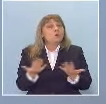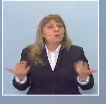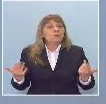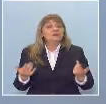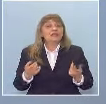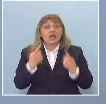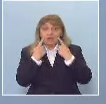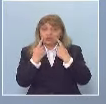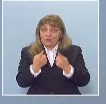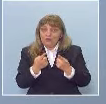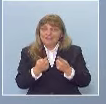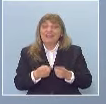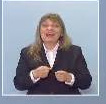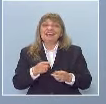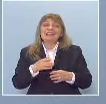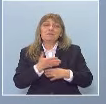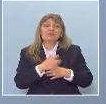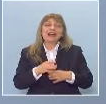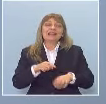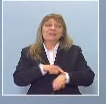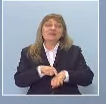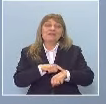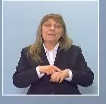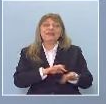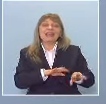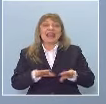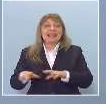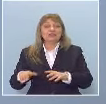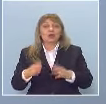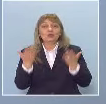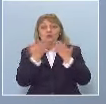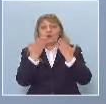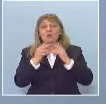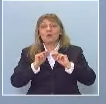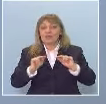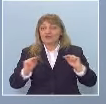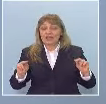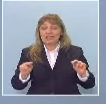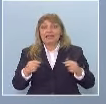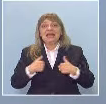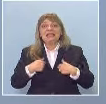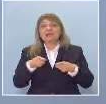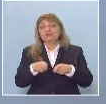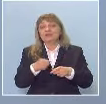да ни саботират по време на електронното обучение, а това нас ни направи по-добри.